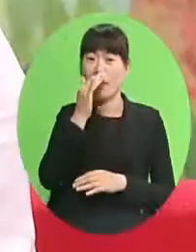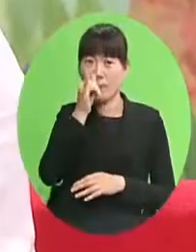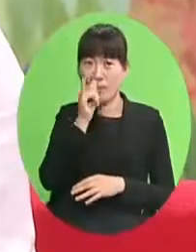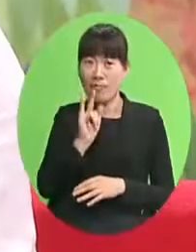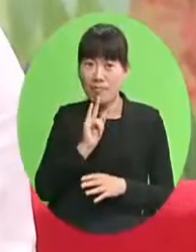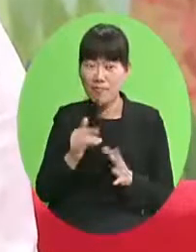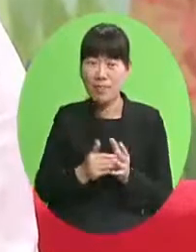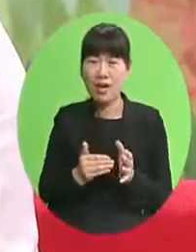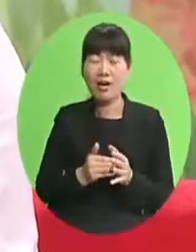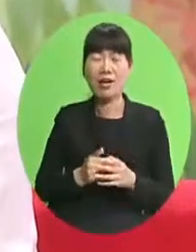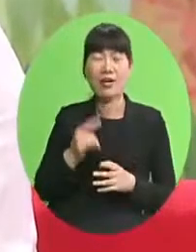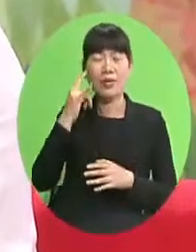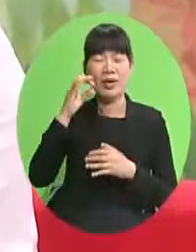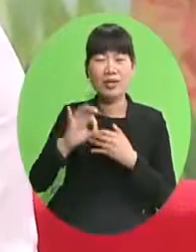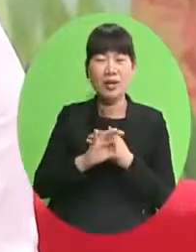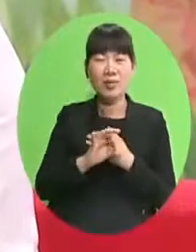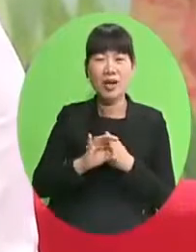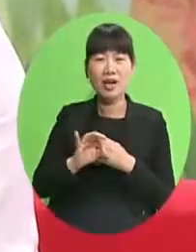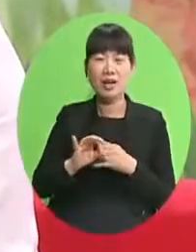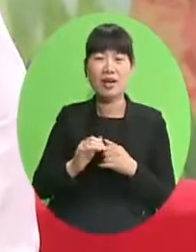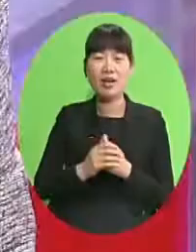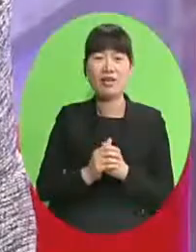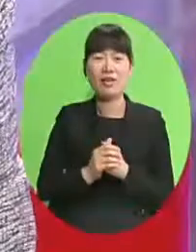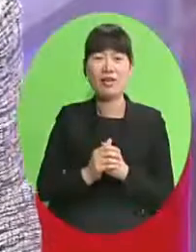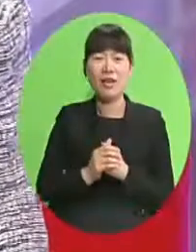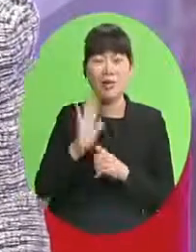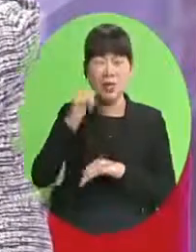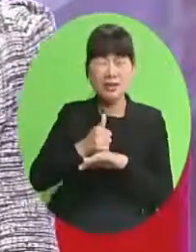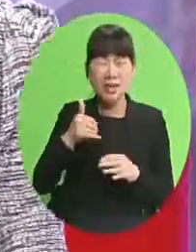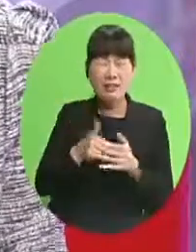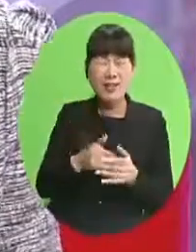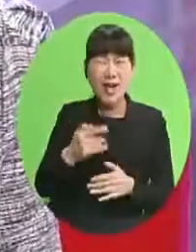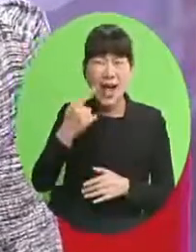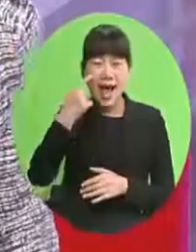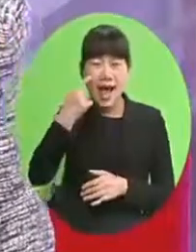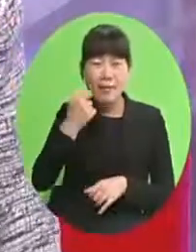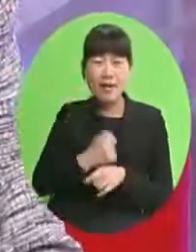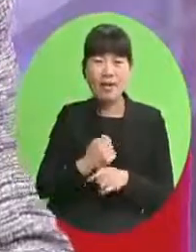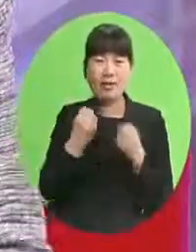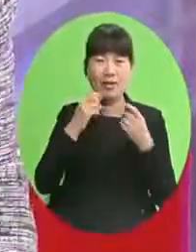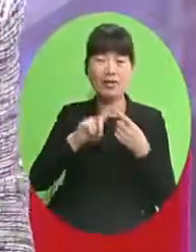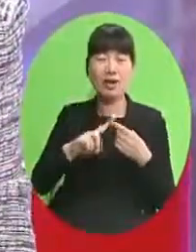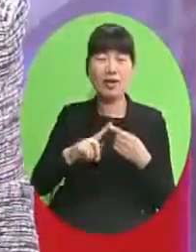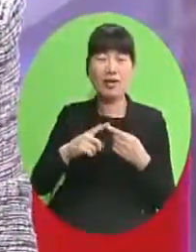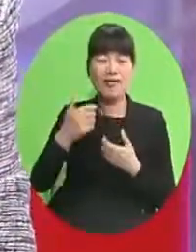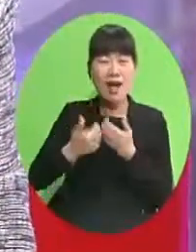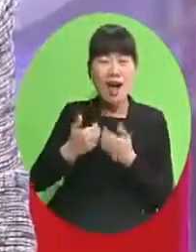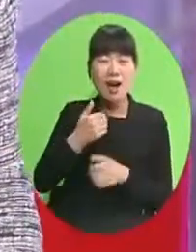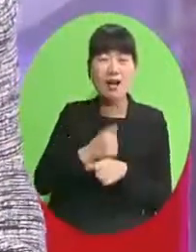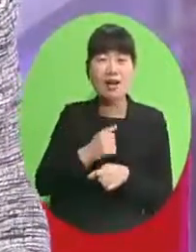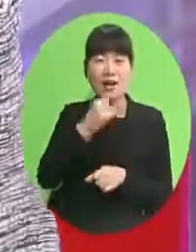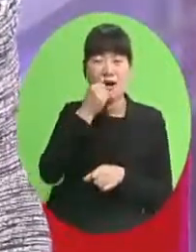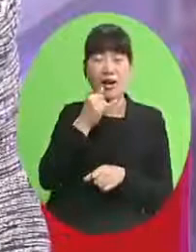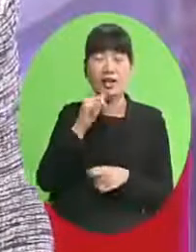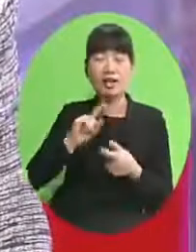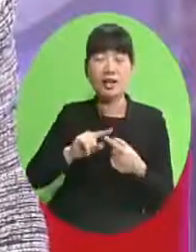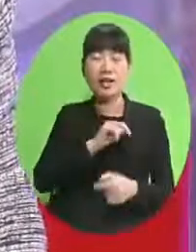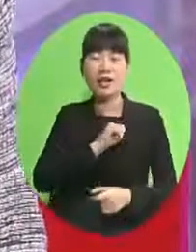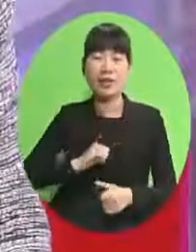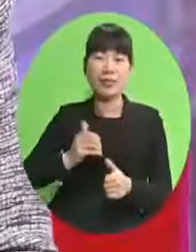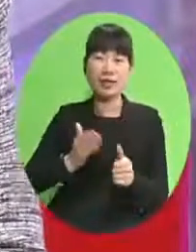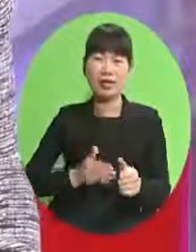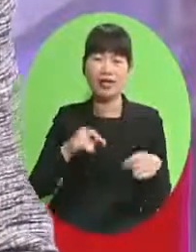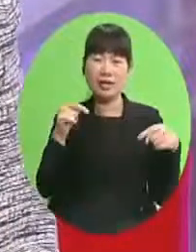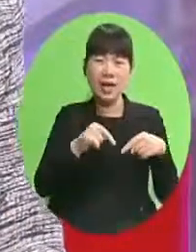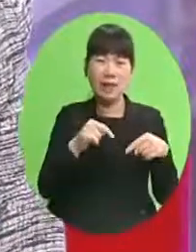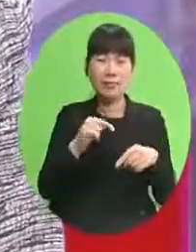실제로도 네. 해요. 왜냐하면 할 때까지 자기도 가봐야 되는 거예요. 새로운 거에 대한 저항을 하는 거거든요. 그거 견뎌내셔야 돼요. 타협하지